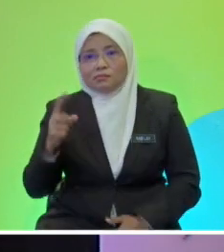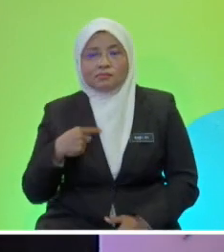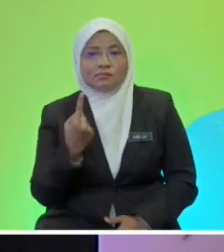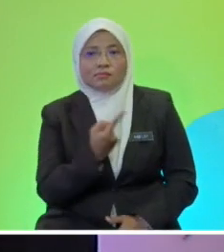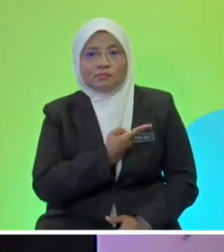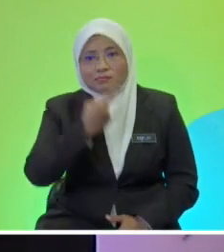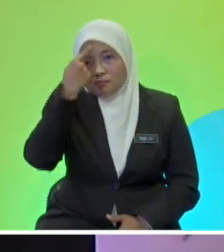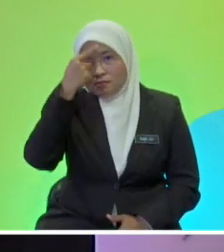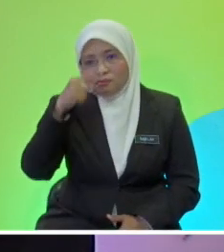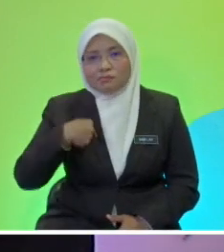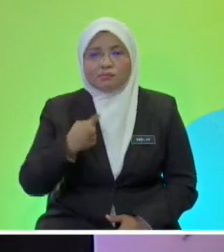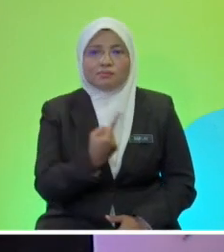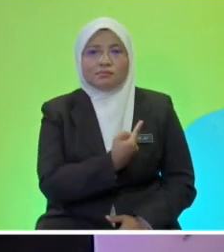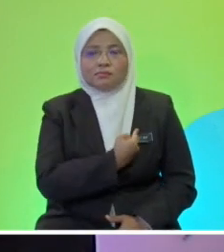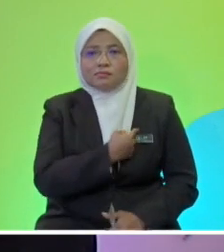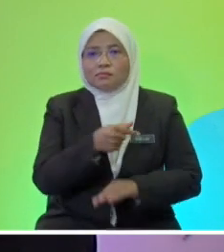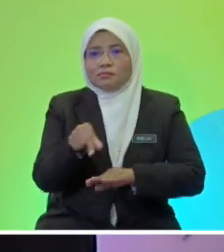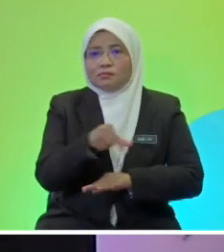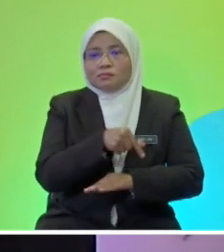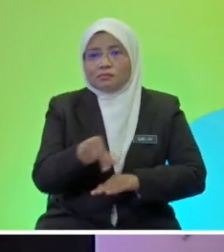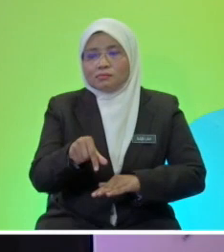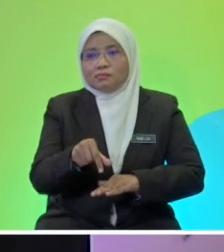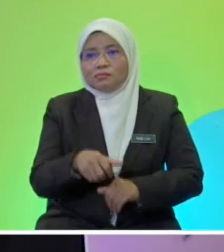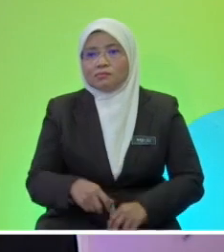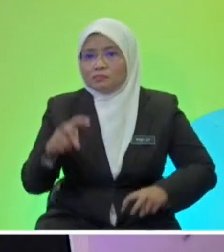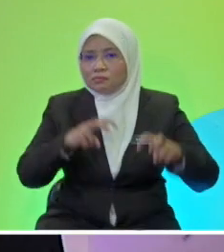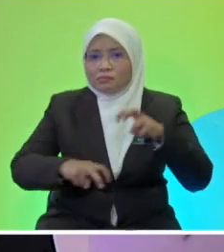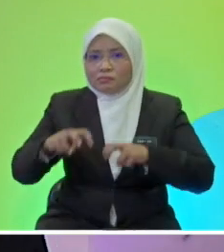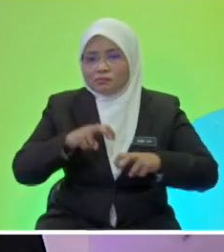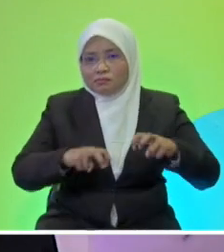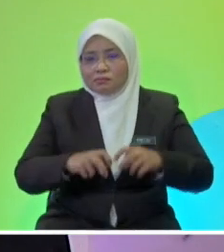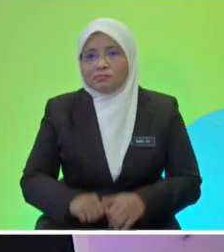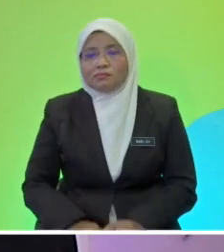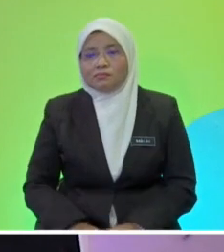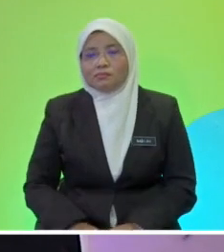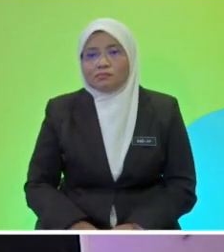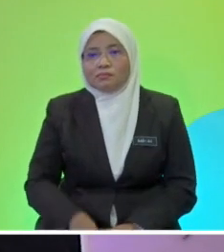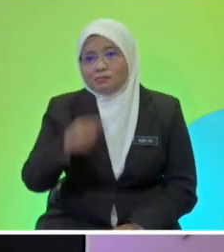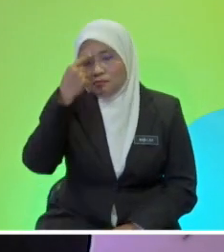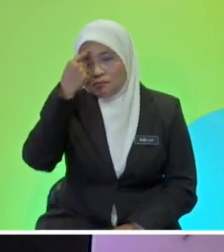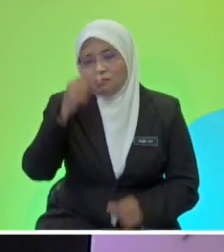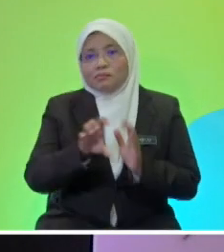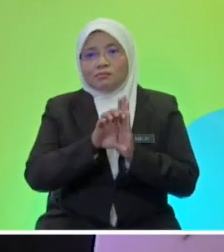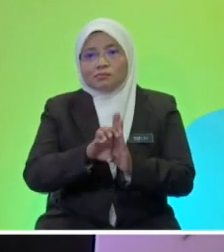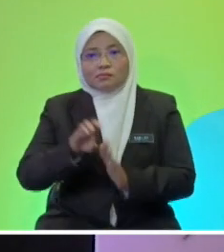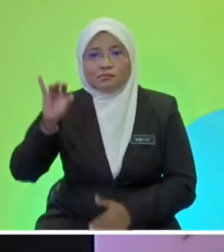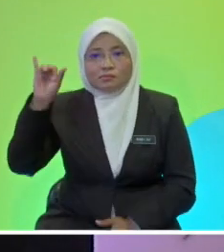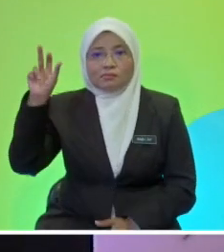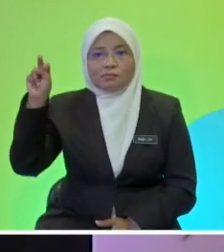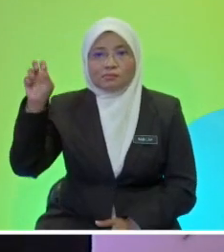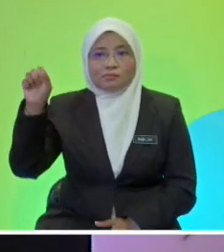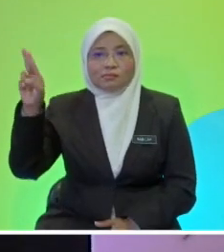dalam penyelidikan genetik ini membantu kita untuk menghasilkan contoh tadi insulin ya untuk kegunaan kita semua